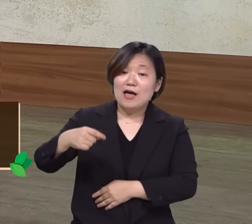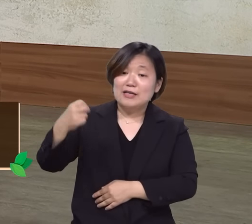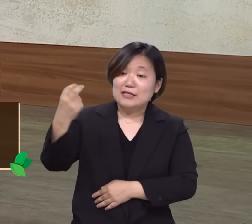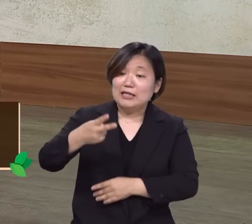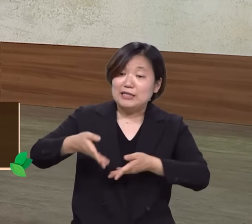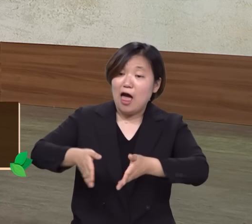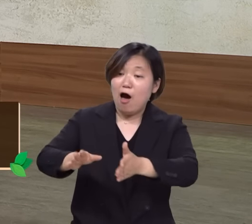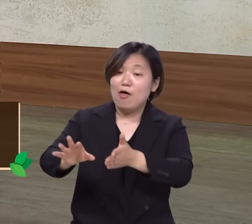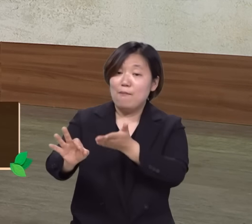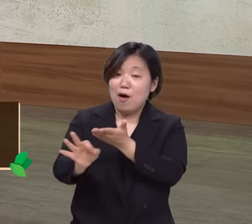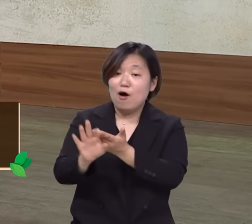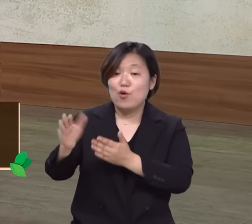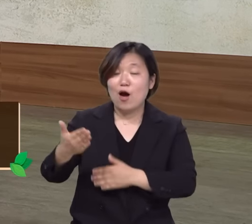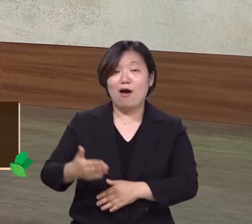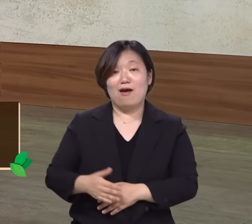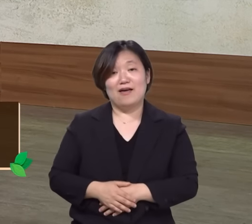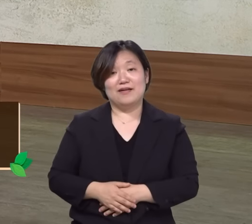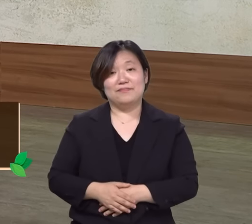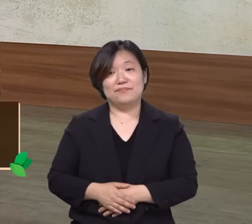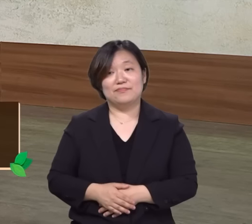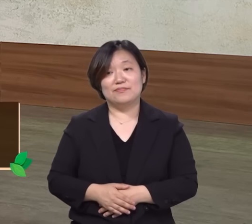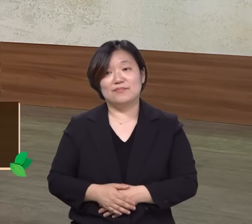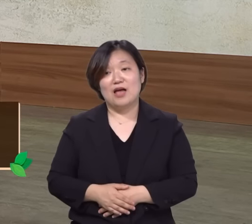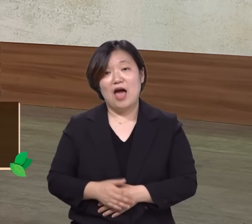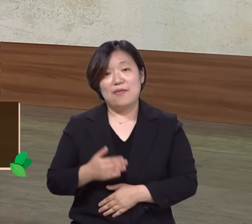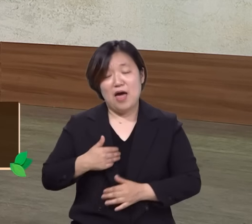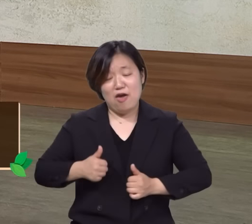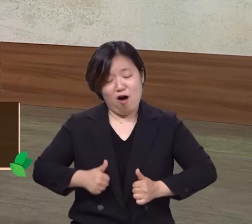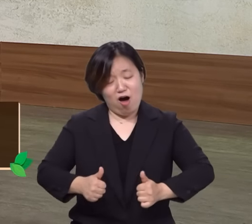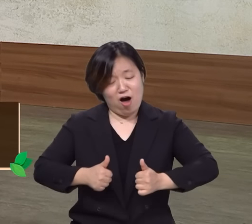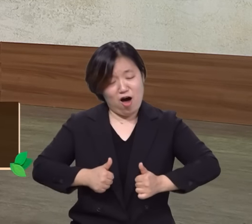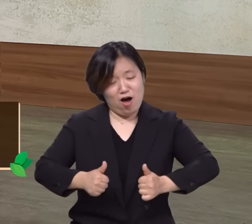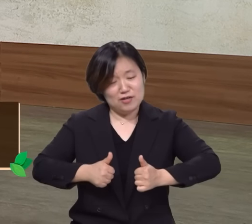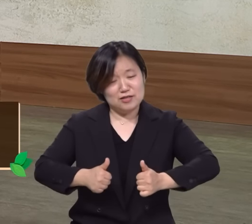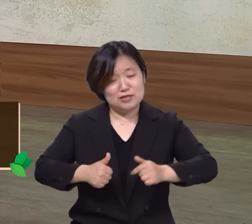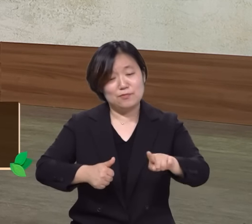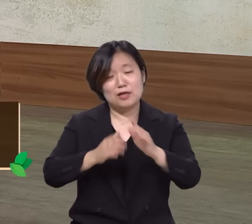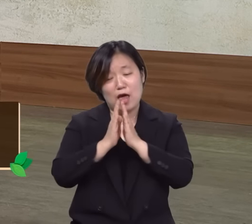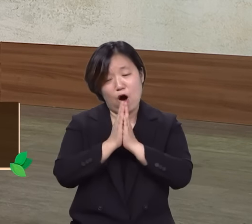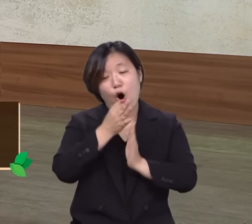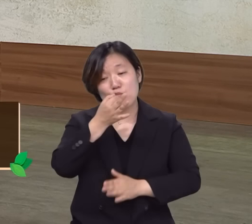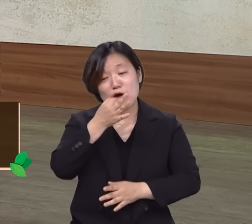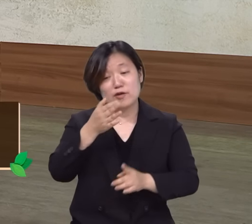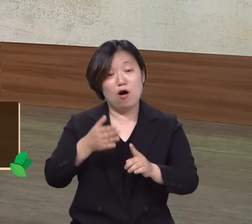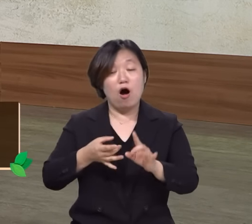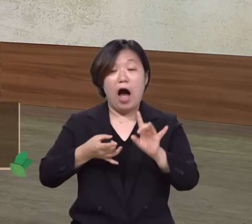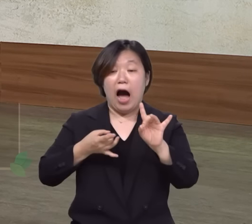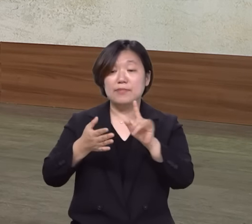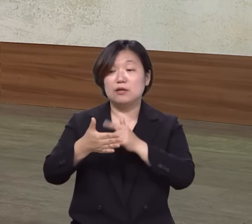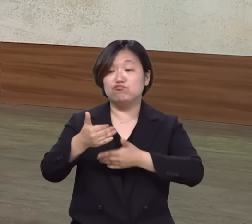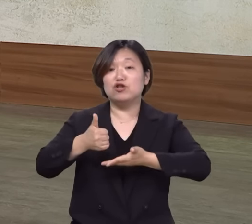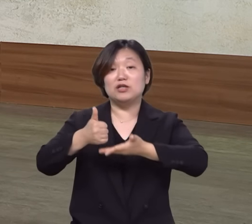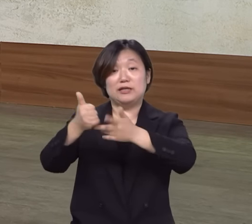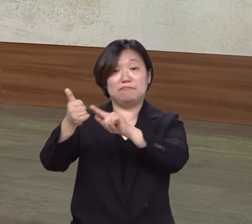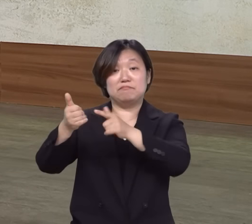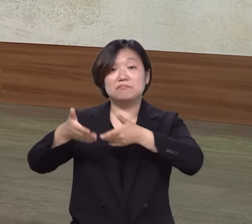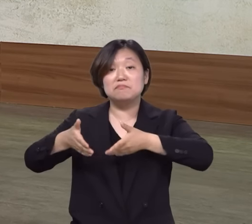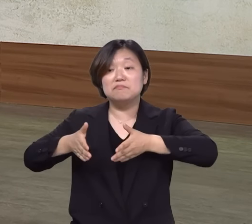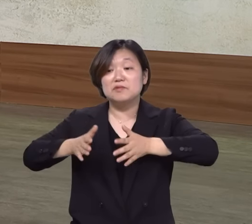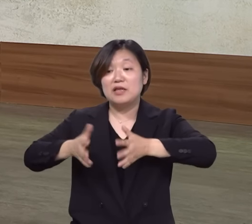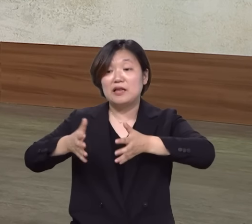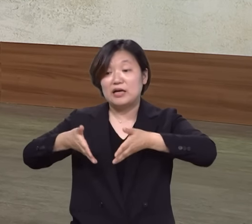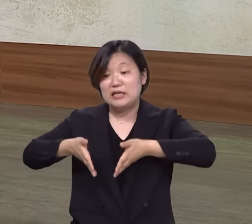되고 또 죽기 죽기 직전까지 열심히 염불 해 가지고 아미타 부처님 극락세계 태어나면 되는